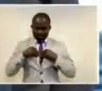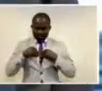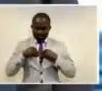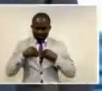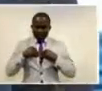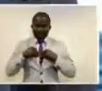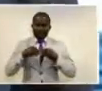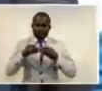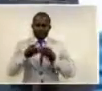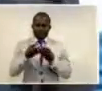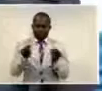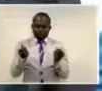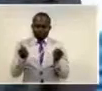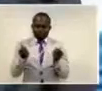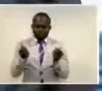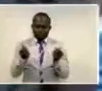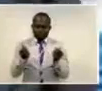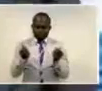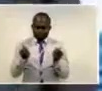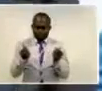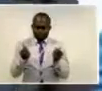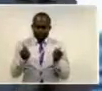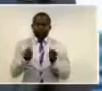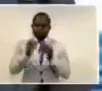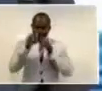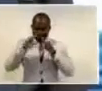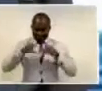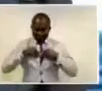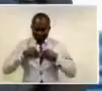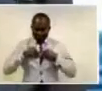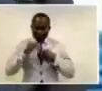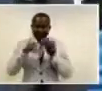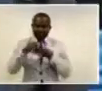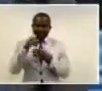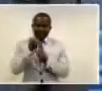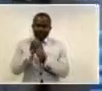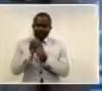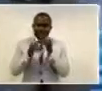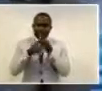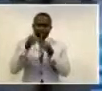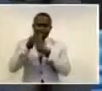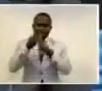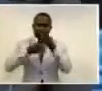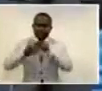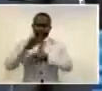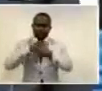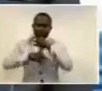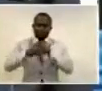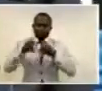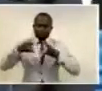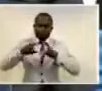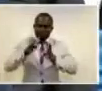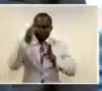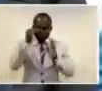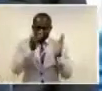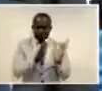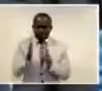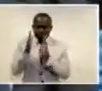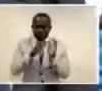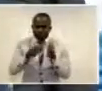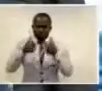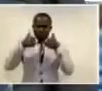cyo gukemura ubuziranenge ndakiyumva twanaragikoze twubaka uruganda rw'uburyo bwo kugira ngo tuyatunganye